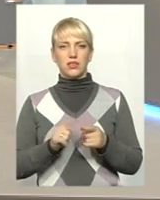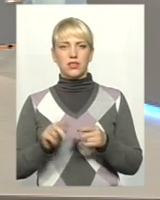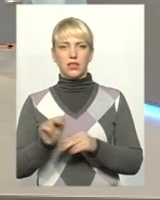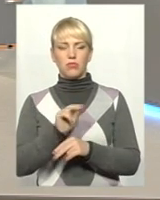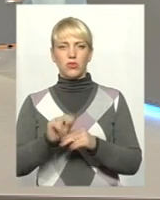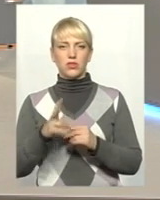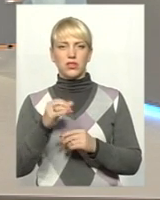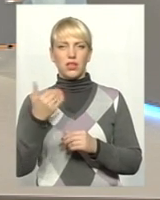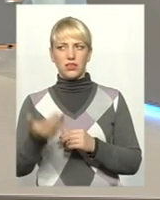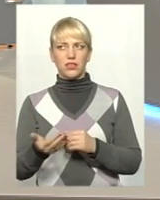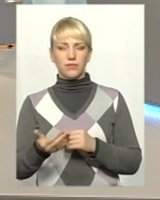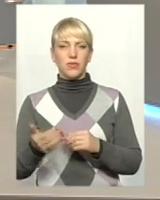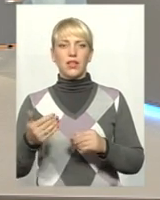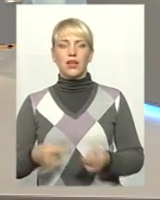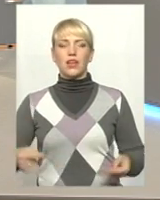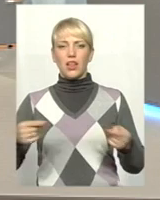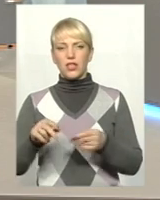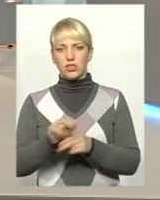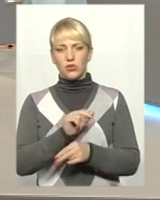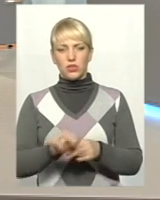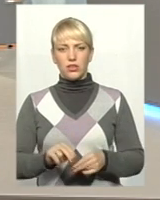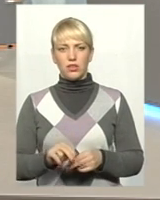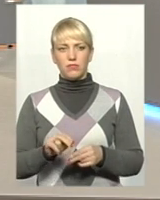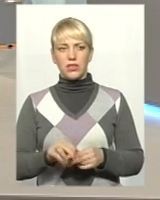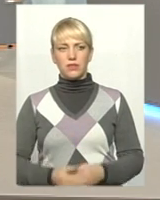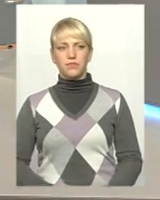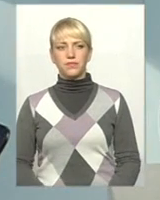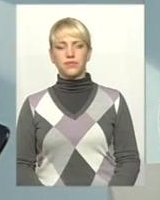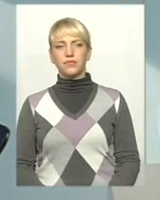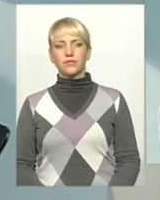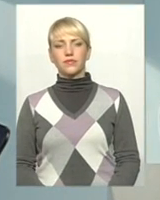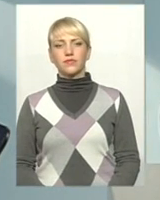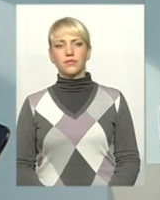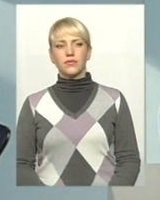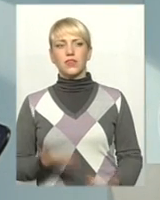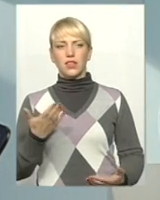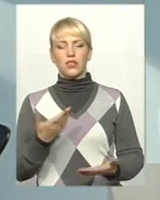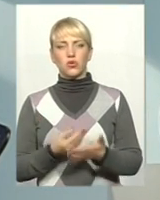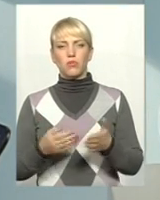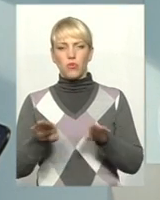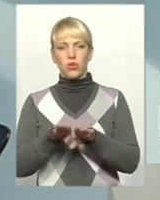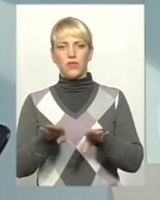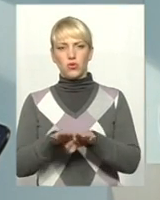ремонт, на їх належне утримання? Ну, якщо порівняти фінансування